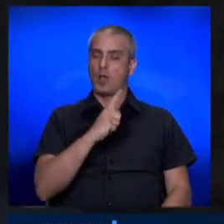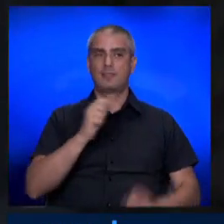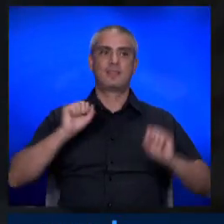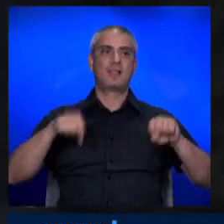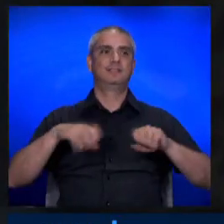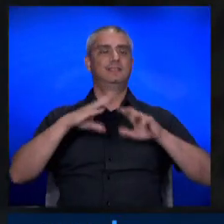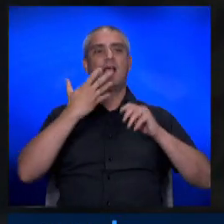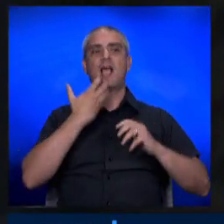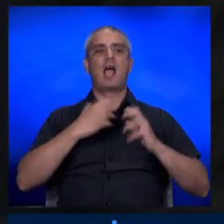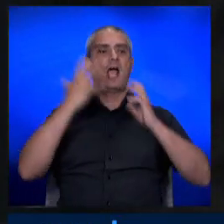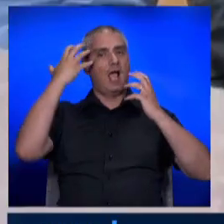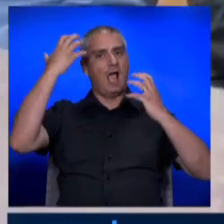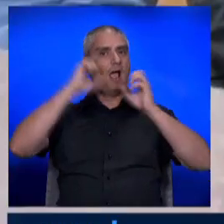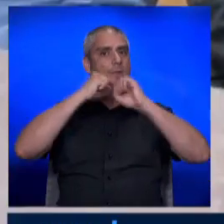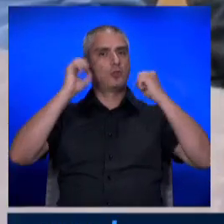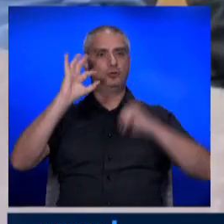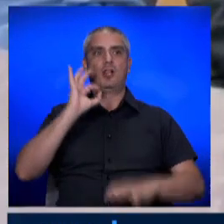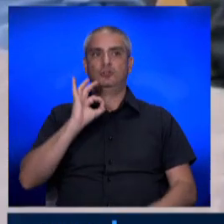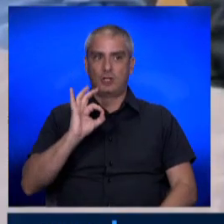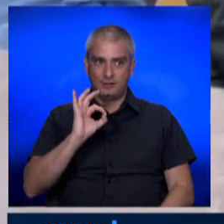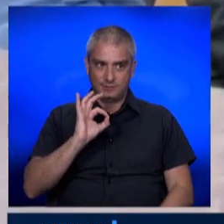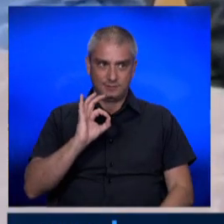מועצת חכמי התורה של תנועת ש"ס.